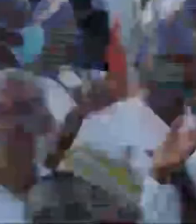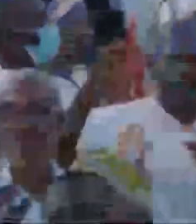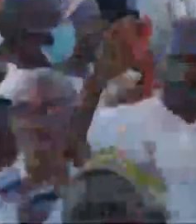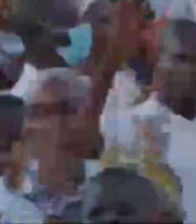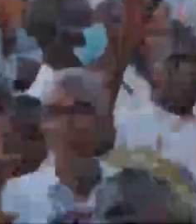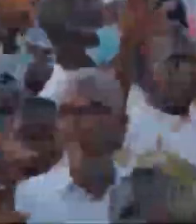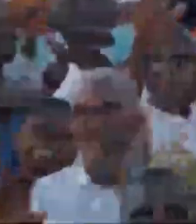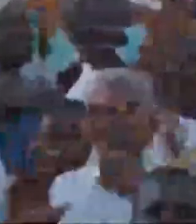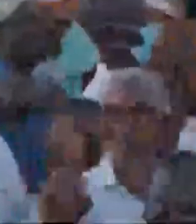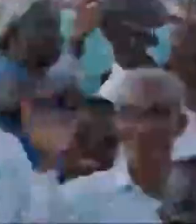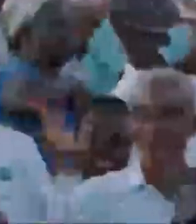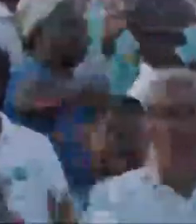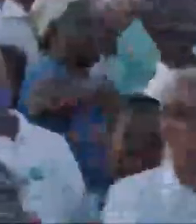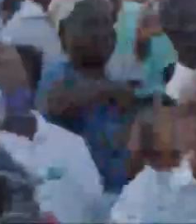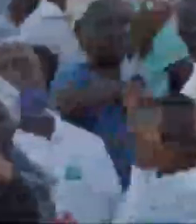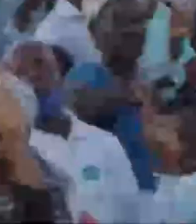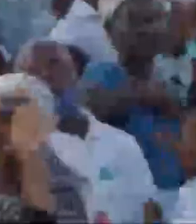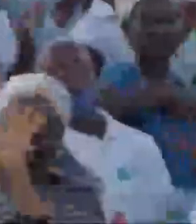Merci, pasteur.